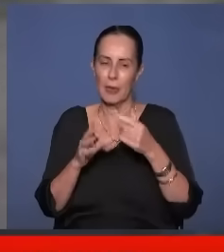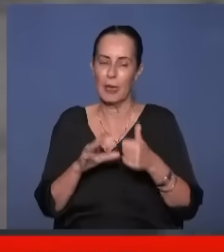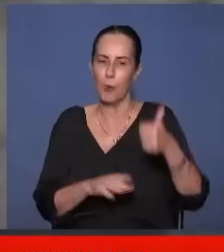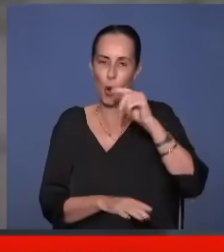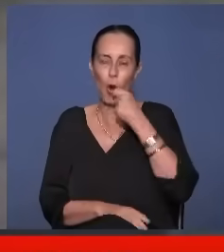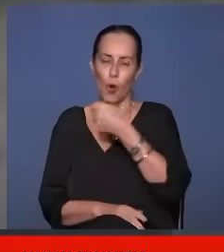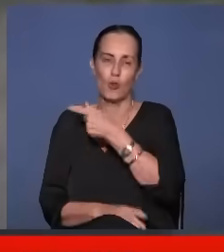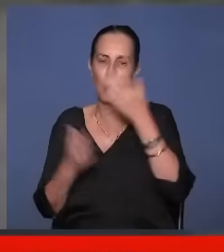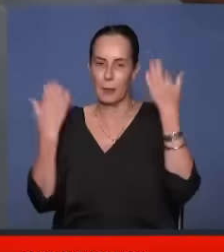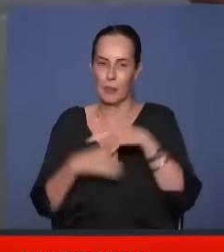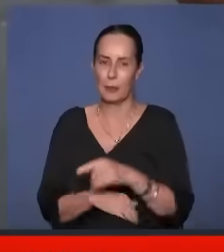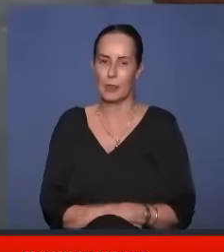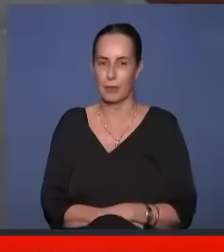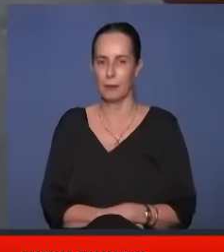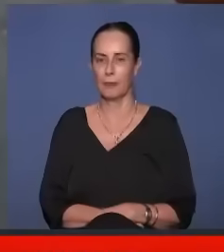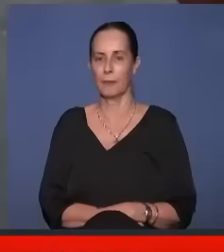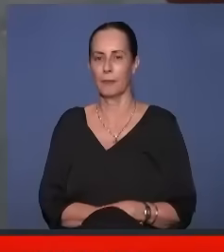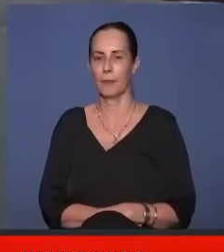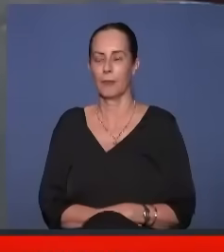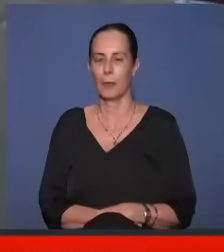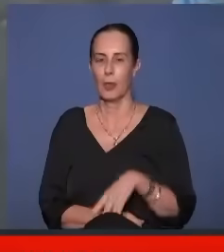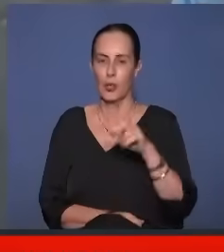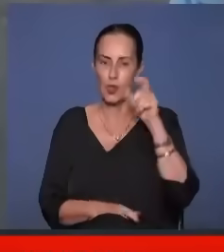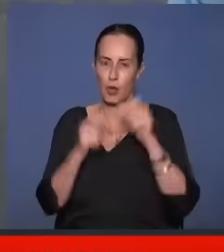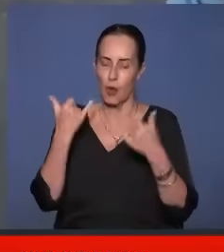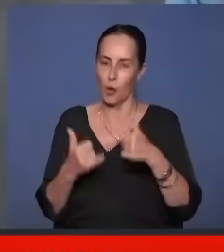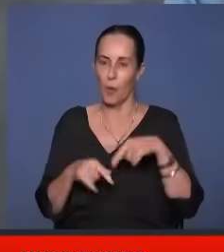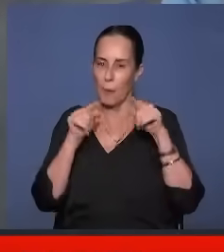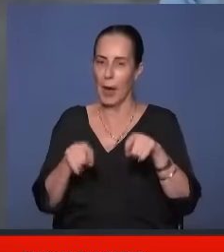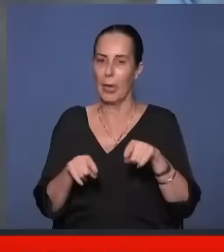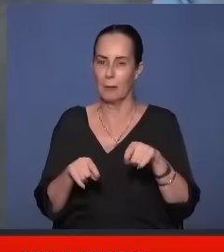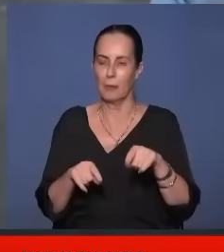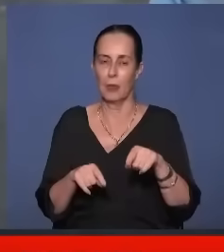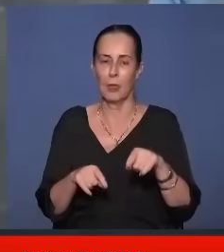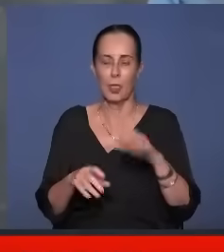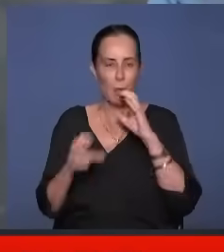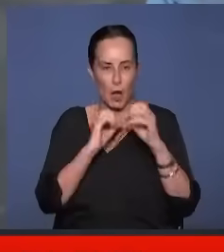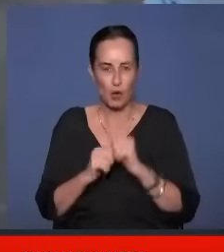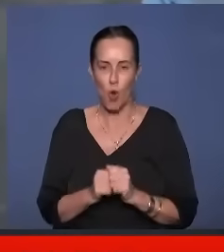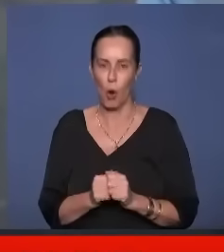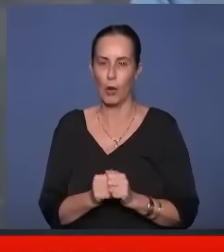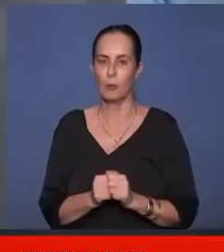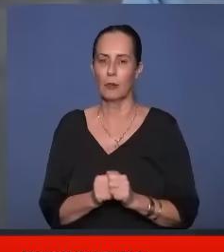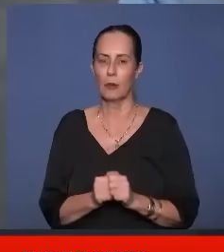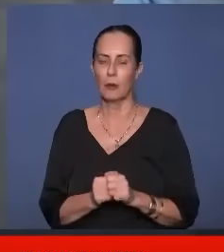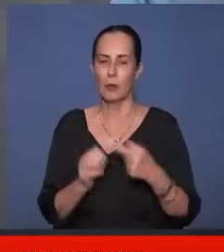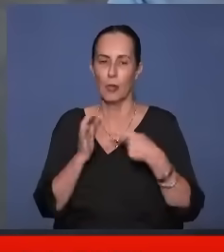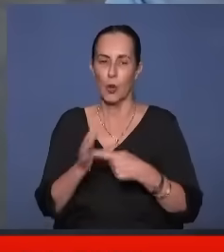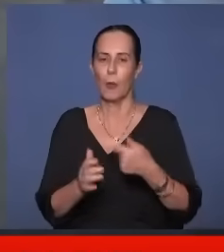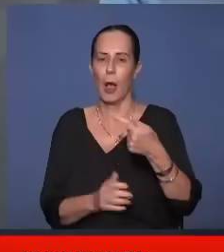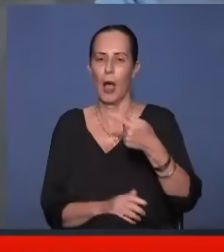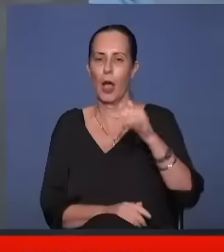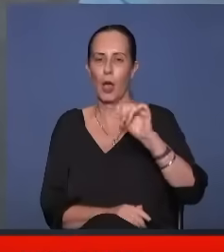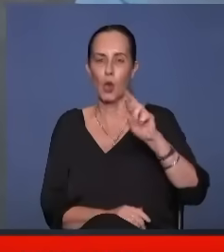עם ראש המודיעין המצרי. וגם יש את האנשים שהיום מופיעים בתקשורת, וגיורא איילנד